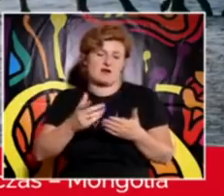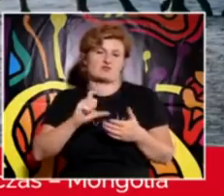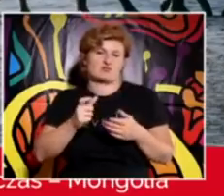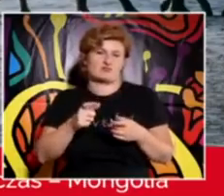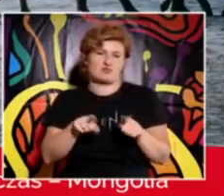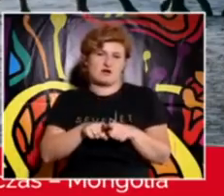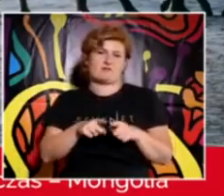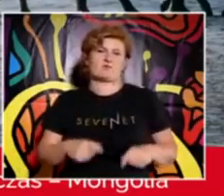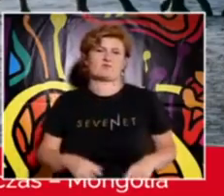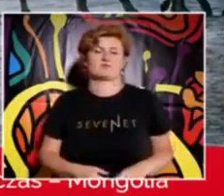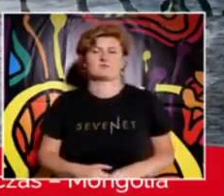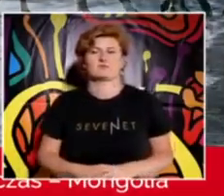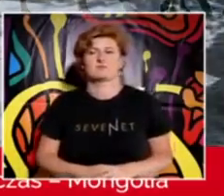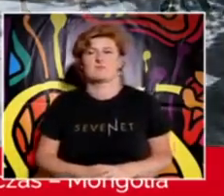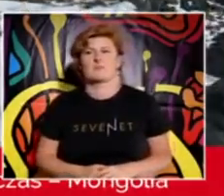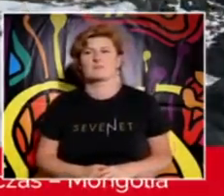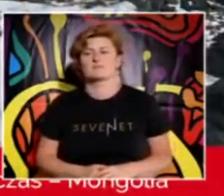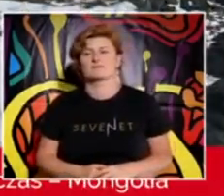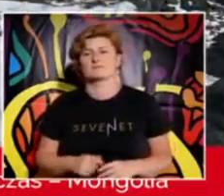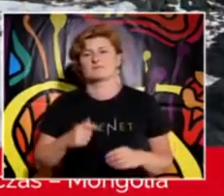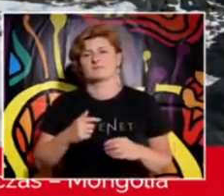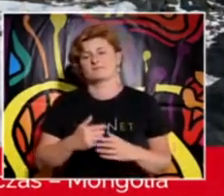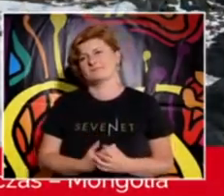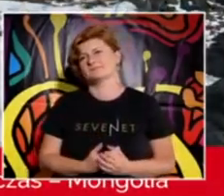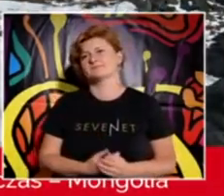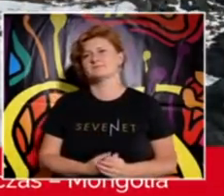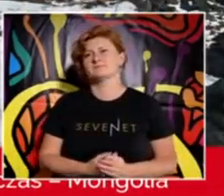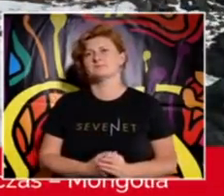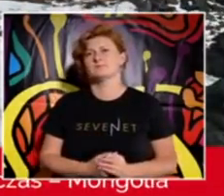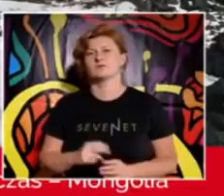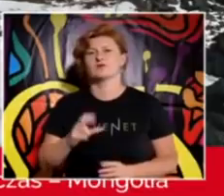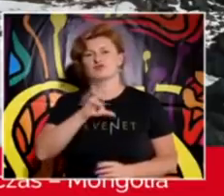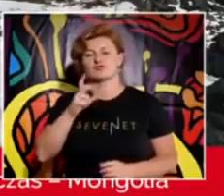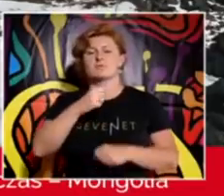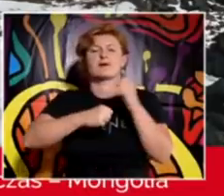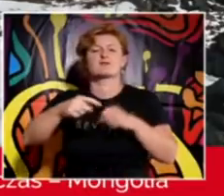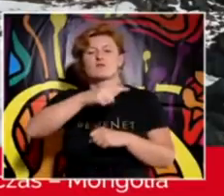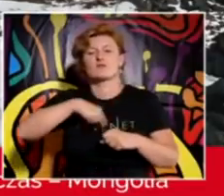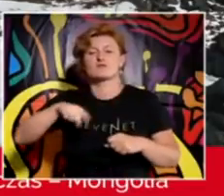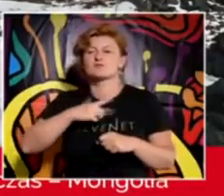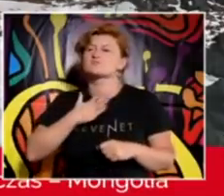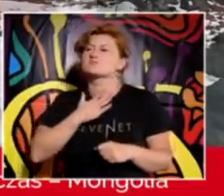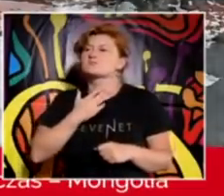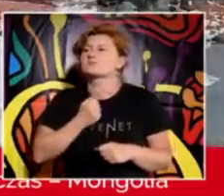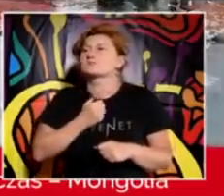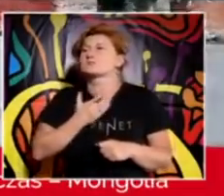na innych projektach, co robiliśmy te pół roku temu. A stęsknili się za wami chociaż trochę? Myślę, że nawet